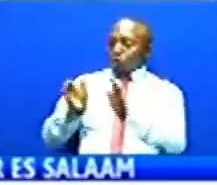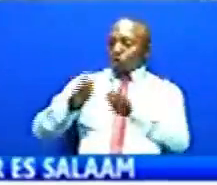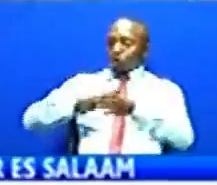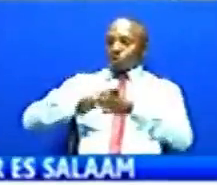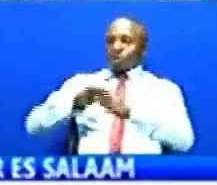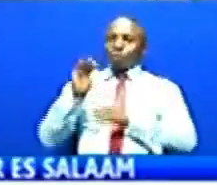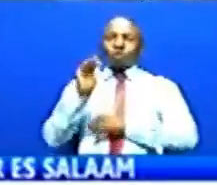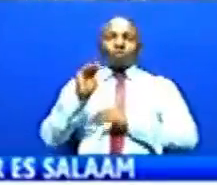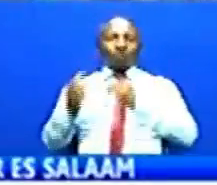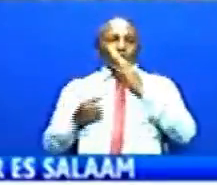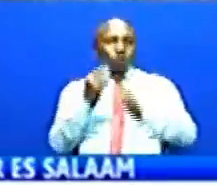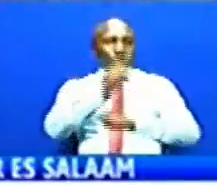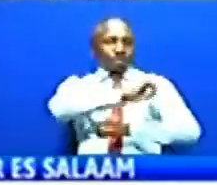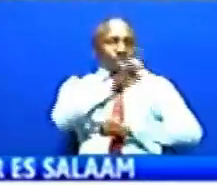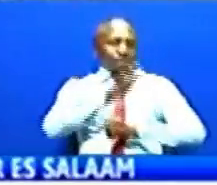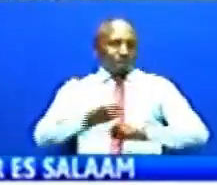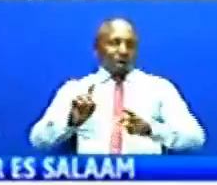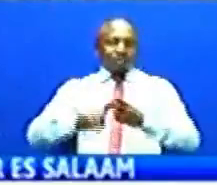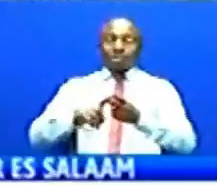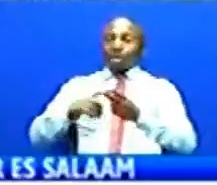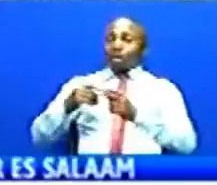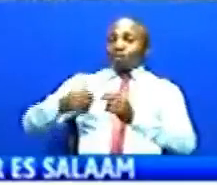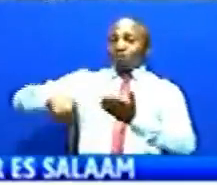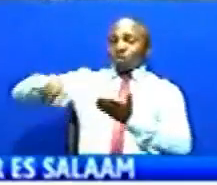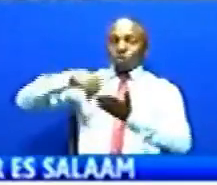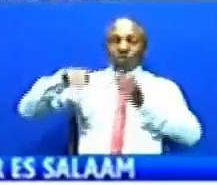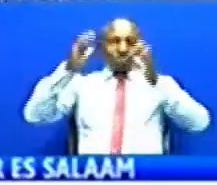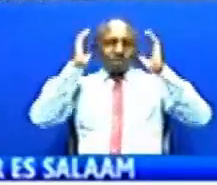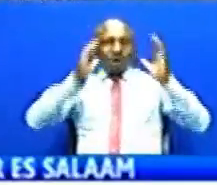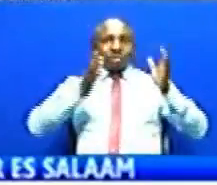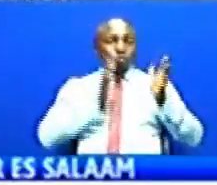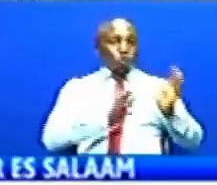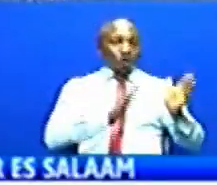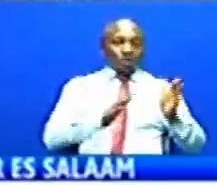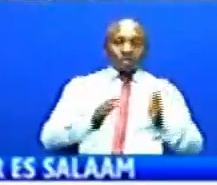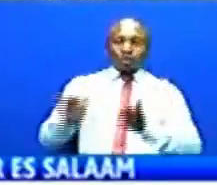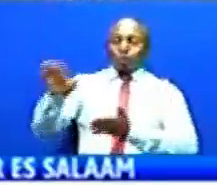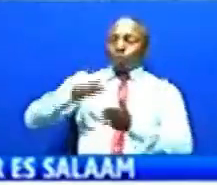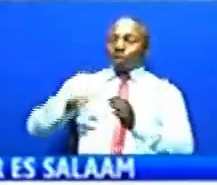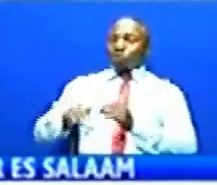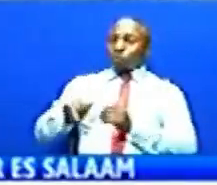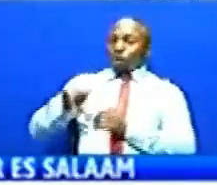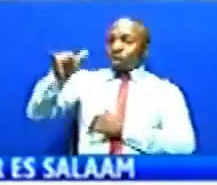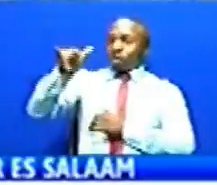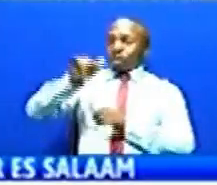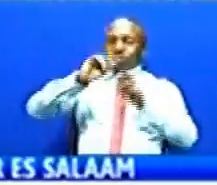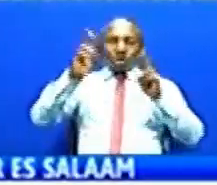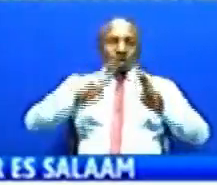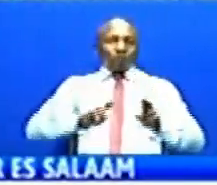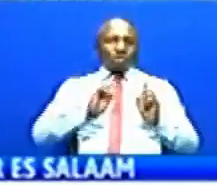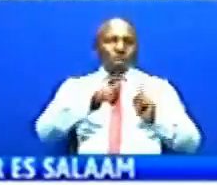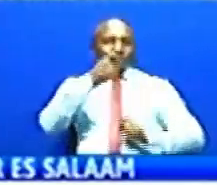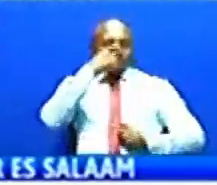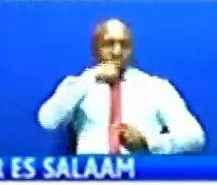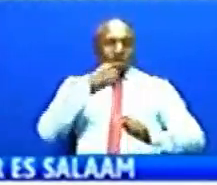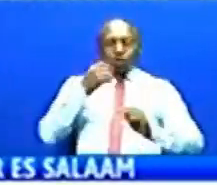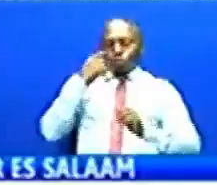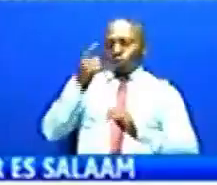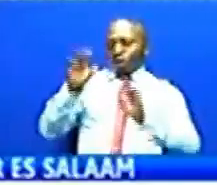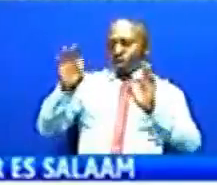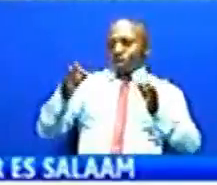wasafiri wa Zanzibar, vituo vya mabasi yaendao haraka na uwanja wa ndege wa kimataifa wa Julius Nyerere kujionea